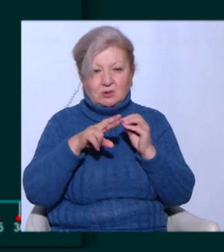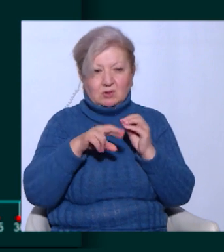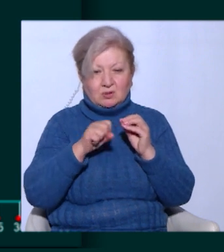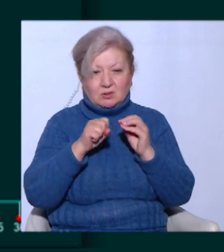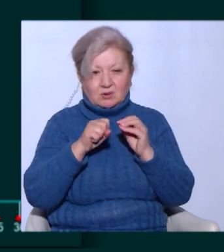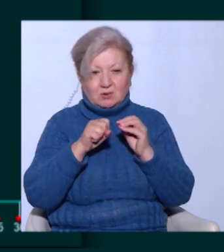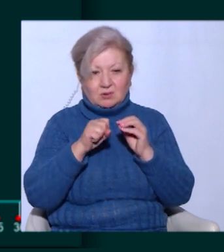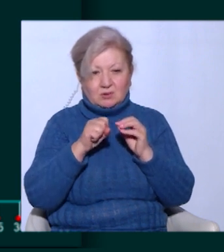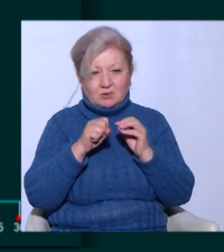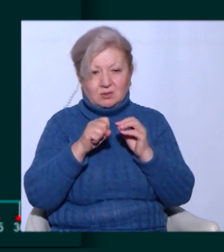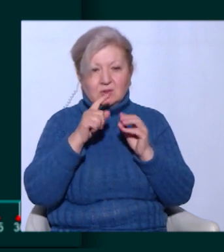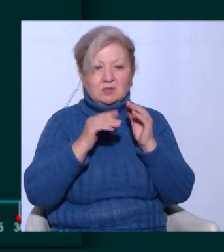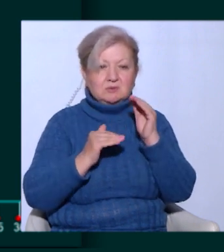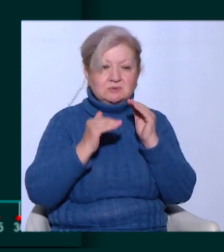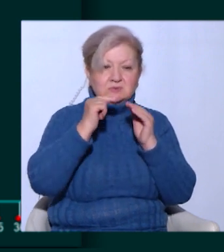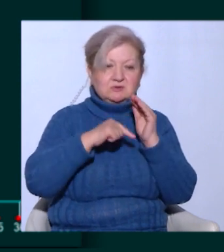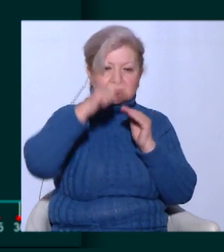ნახევარჯამის და